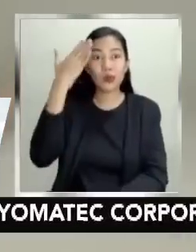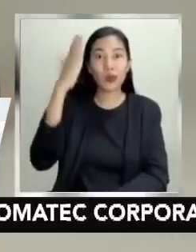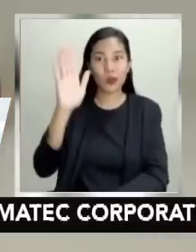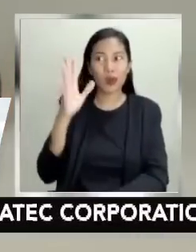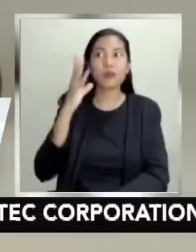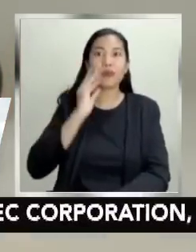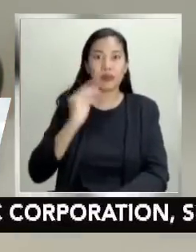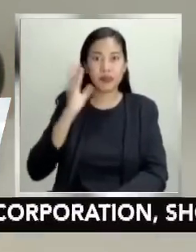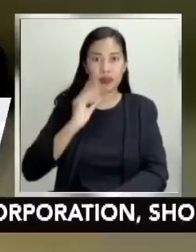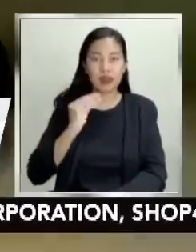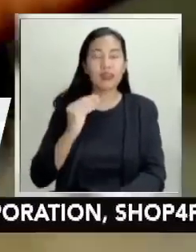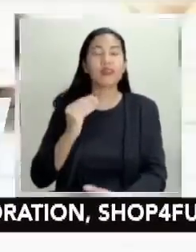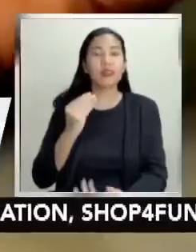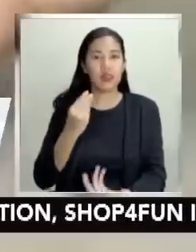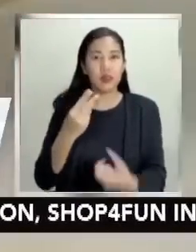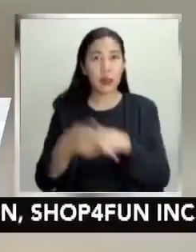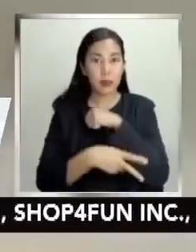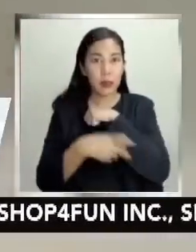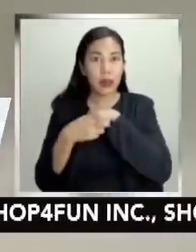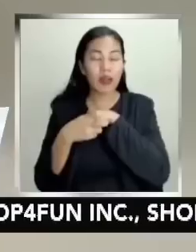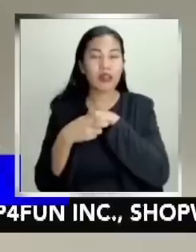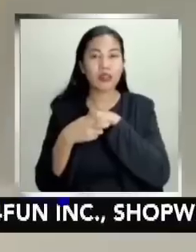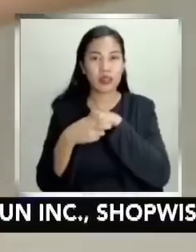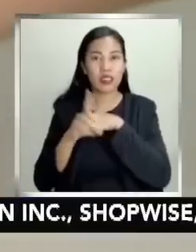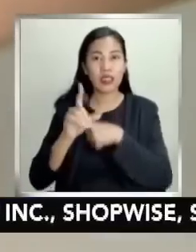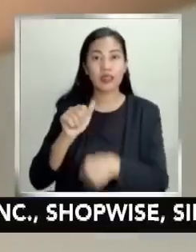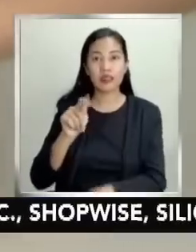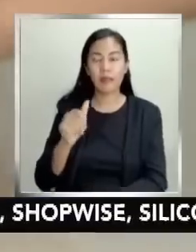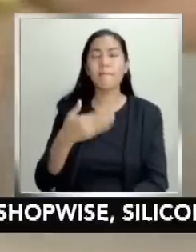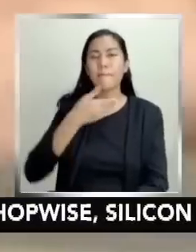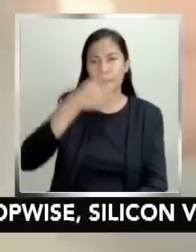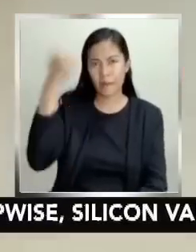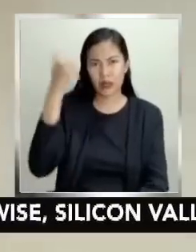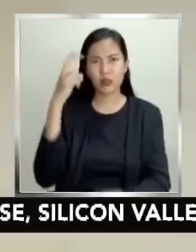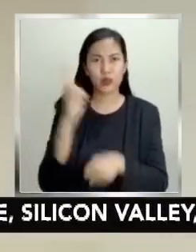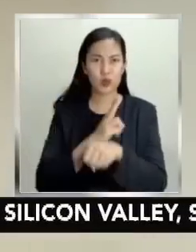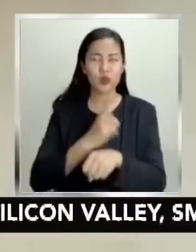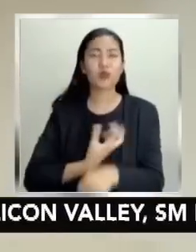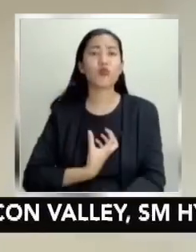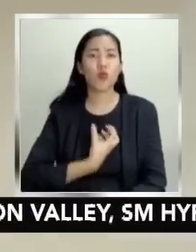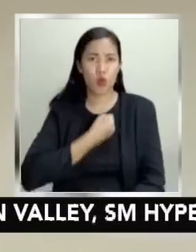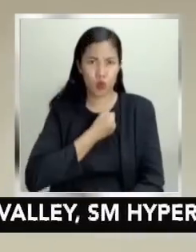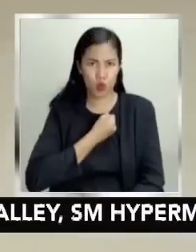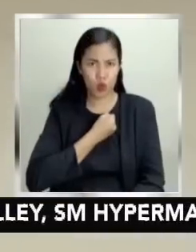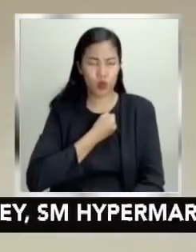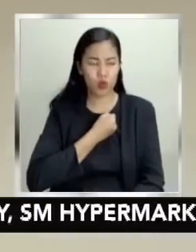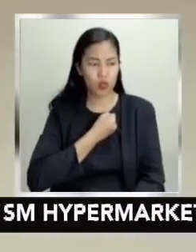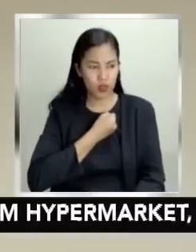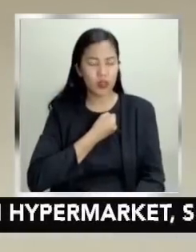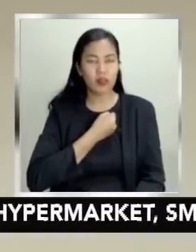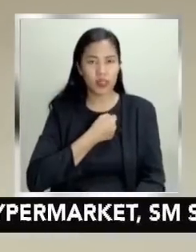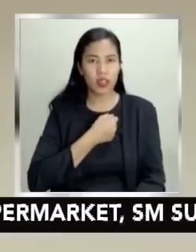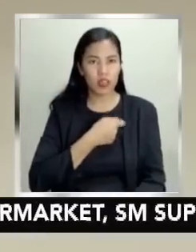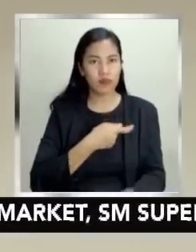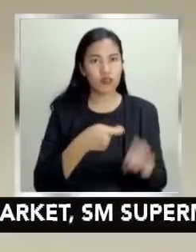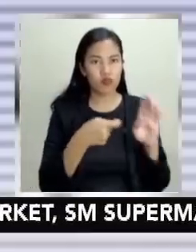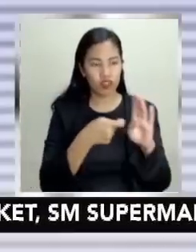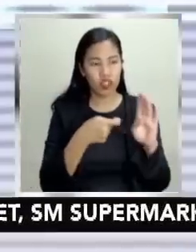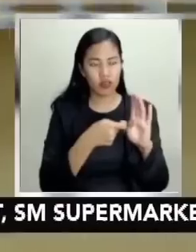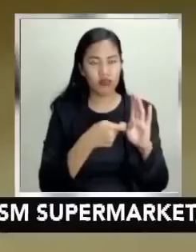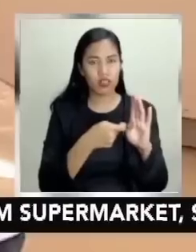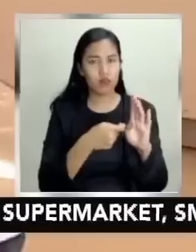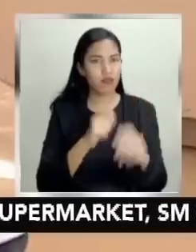para makatiyak, mas maigi raw na gumamit na lang ng sariling charger salit na makisaksak sa mga USB